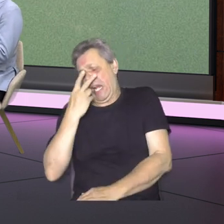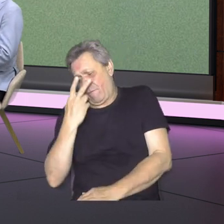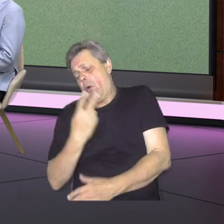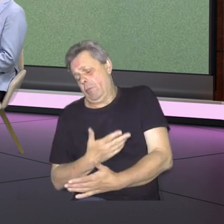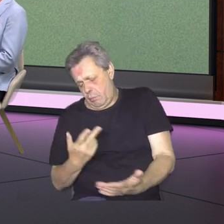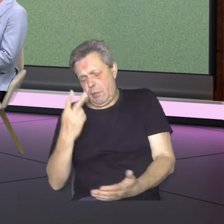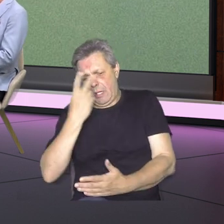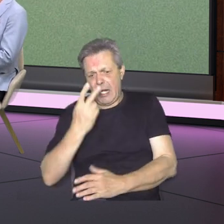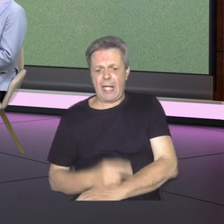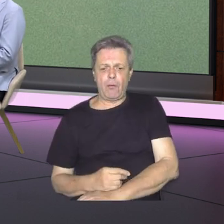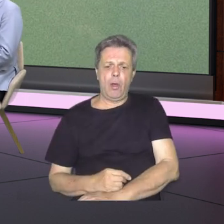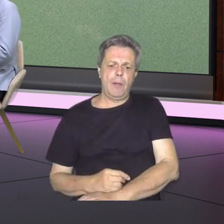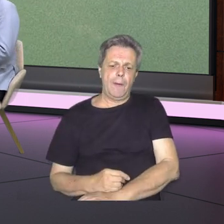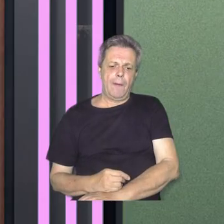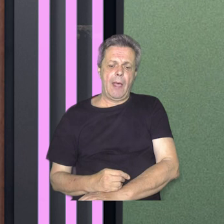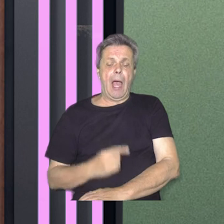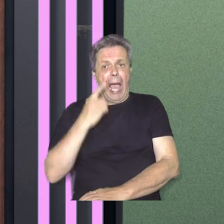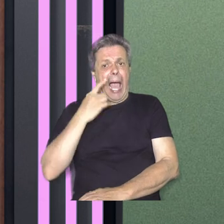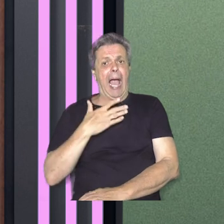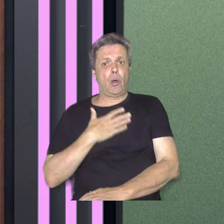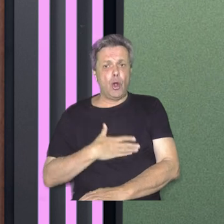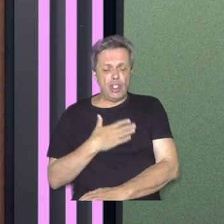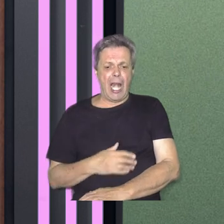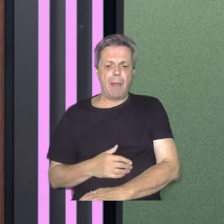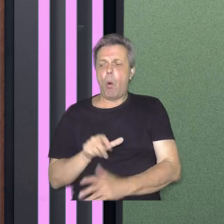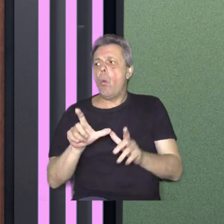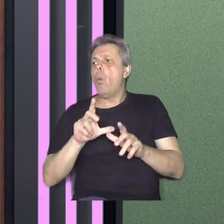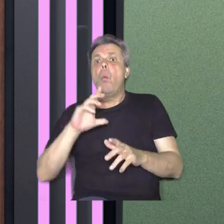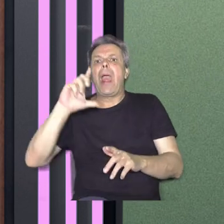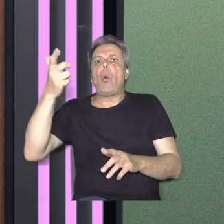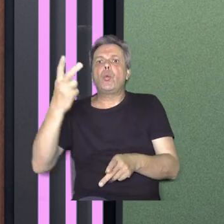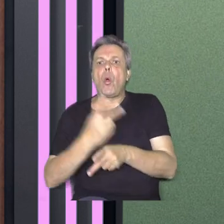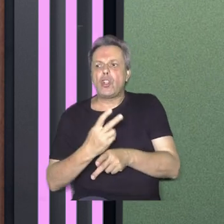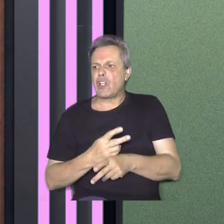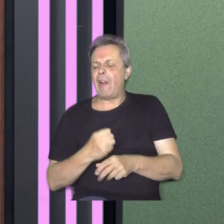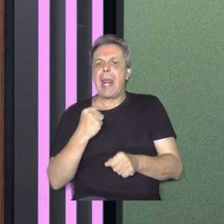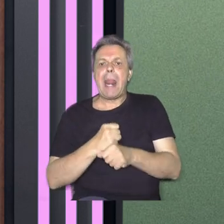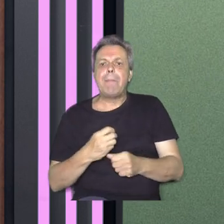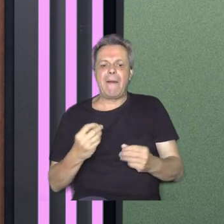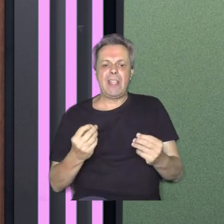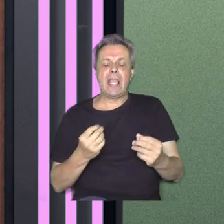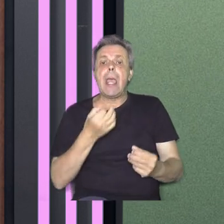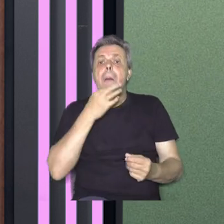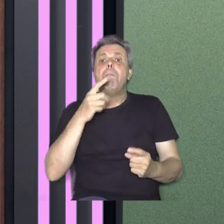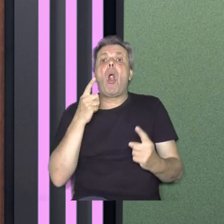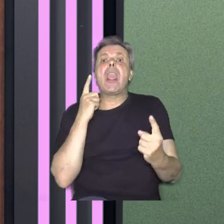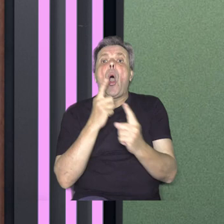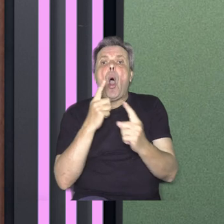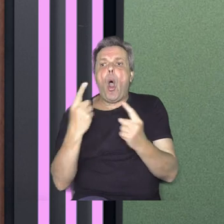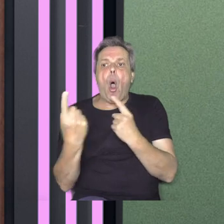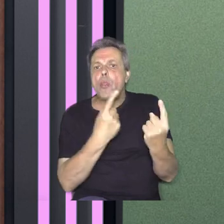da. Da bi se nešto postiglo. Da. Jer ako želiš u nekoj zemlji malo napraviti bolje